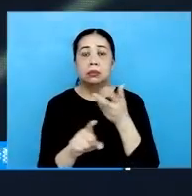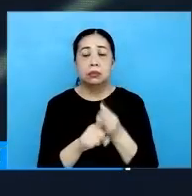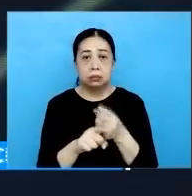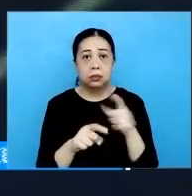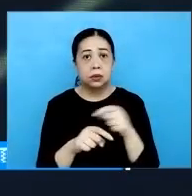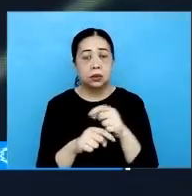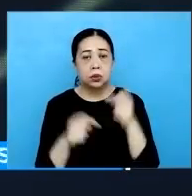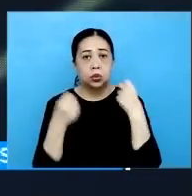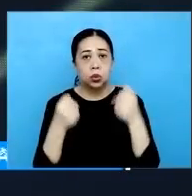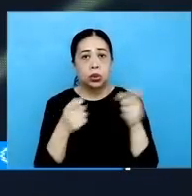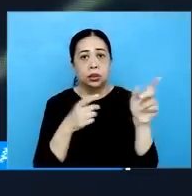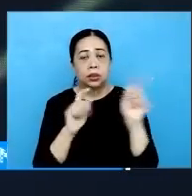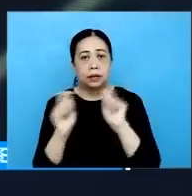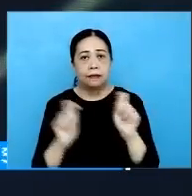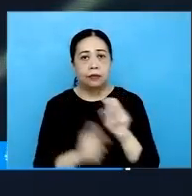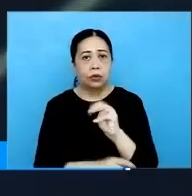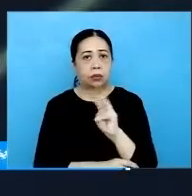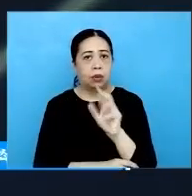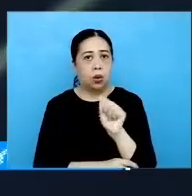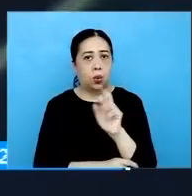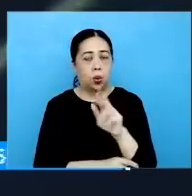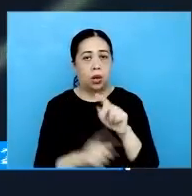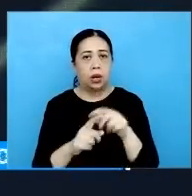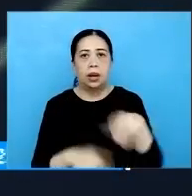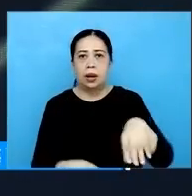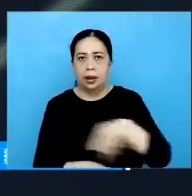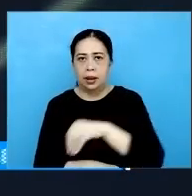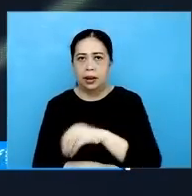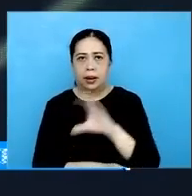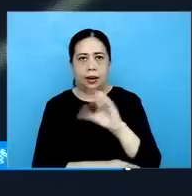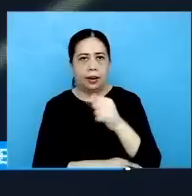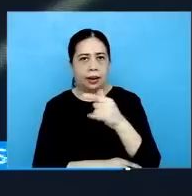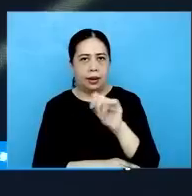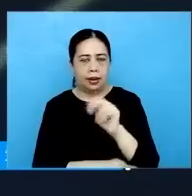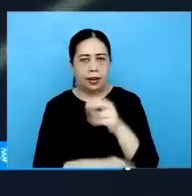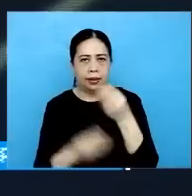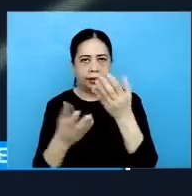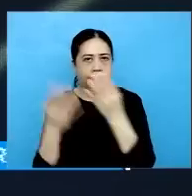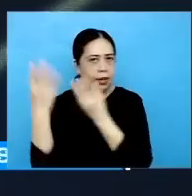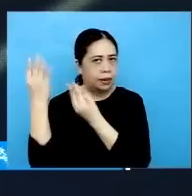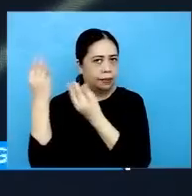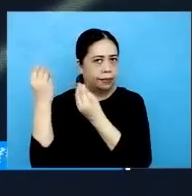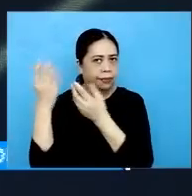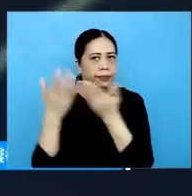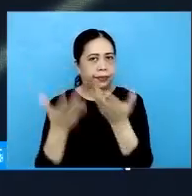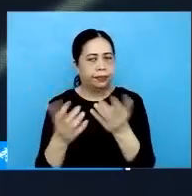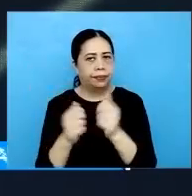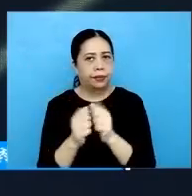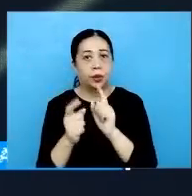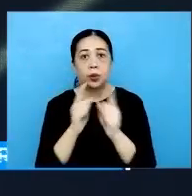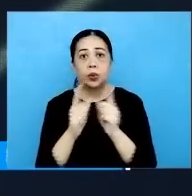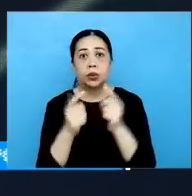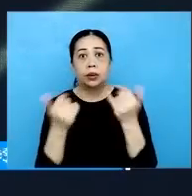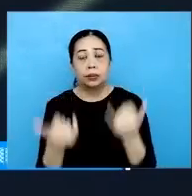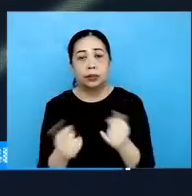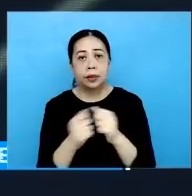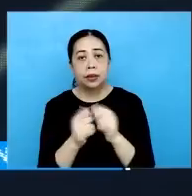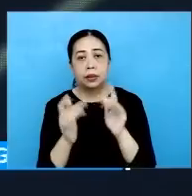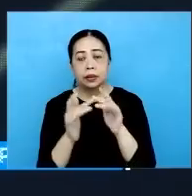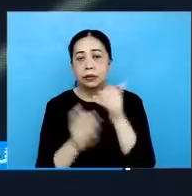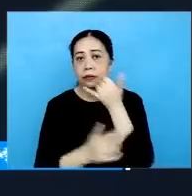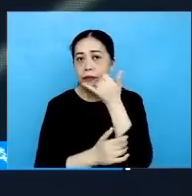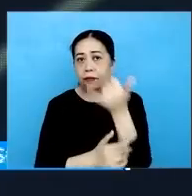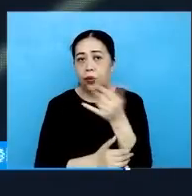Super Typhoon Mawar ang probinsya ng Cagayan, para bigyan tayo ng update sa mga paghahanda roon, makakausap natin sa linya ng telepono